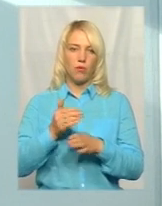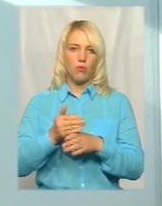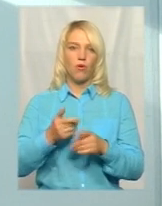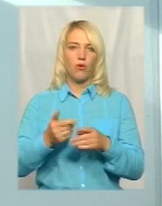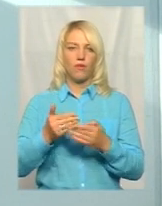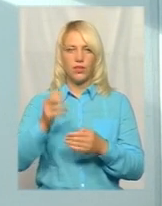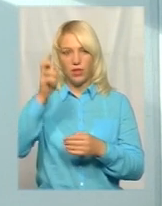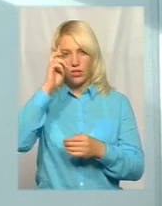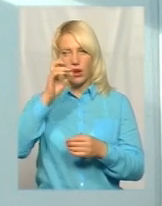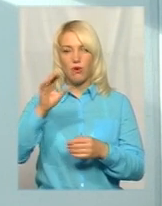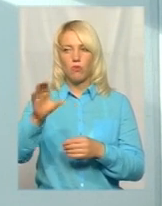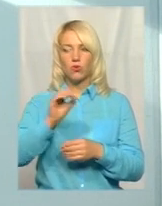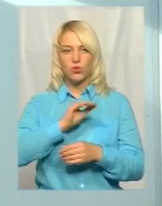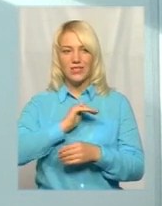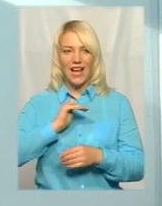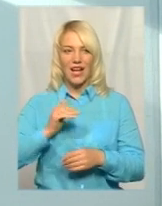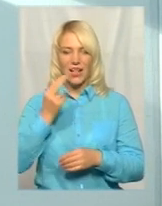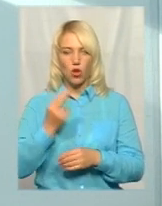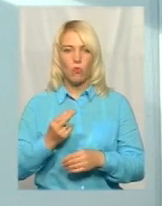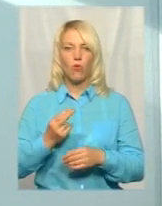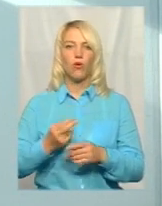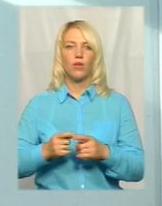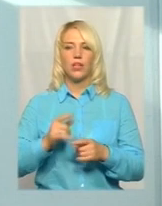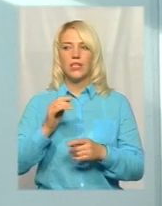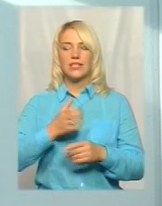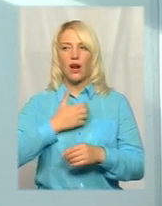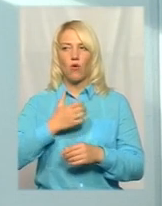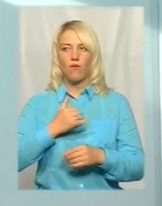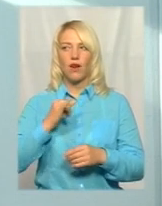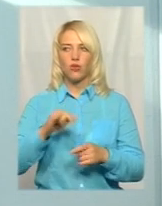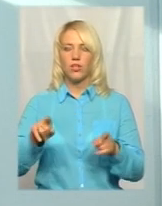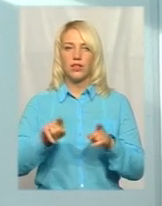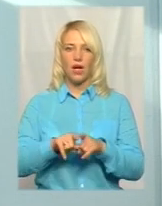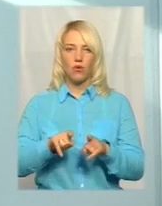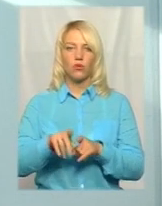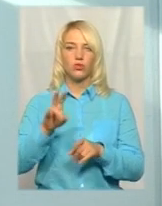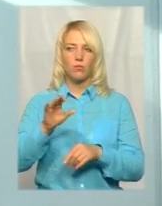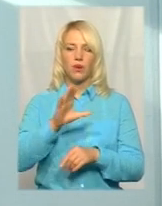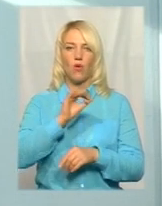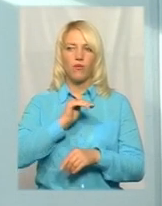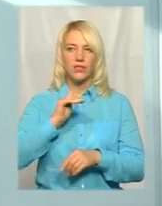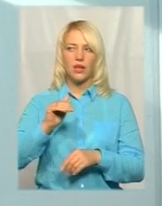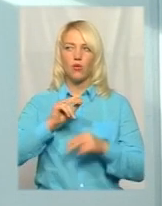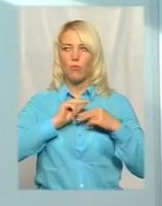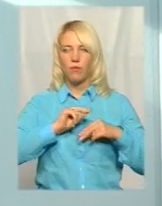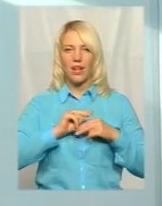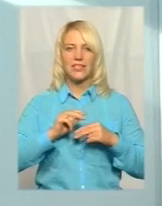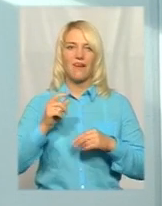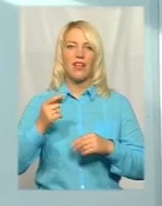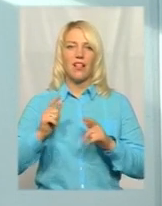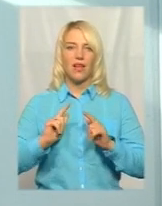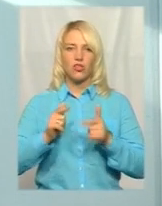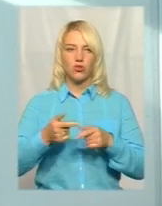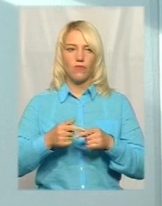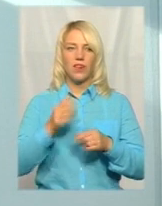держави по соціальному страхуванню і... Також при офіційному працевлаштуванні це, звичайно, працівник